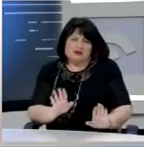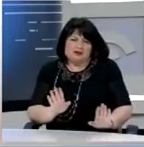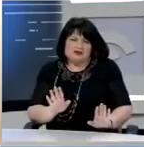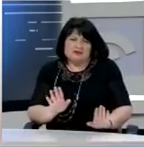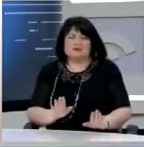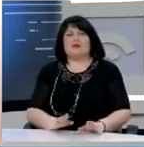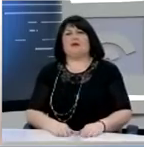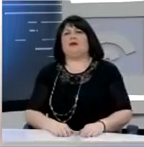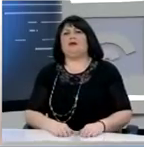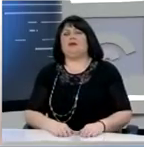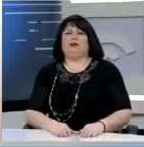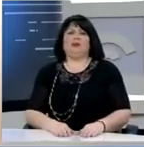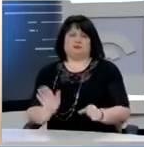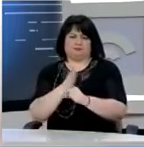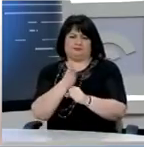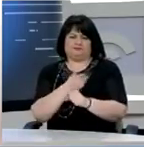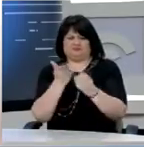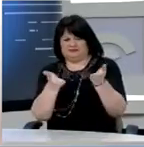ενίσχυση εκφυλιστικών φαινομένων